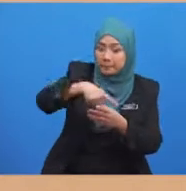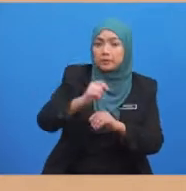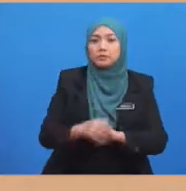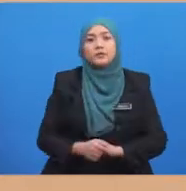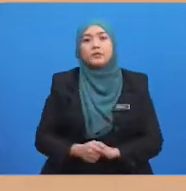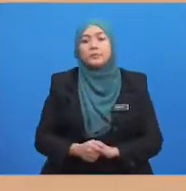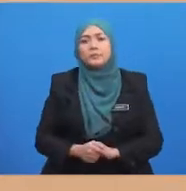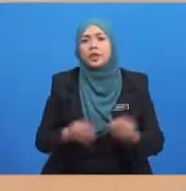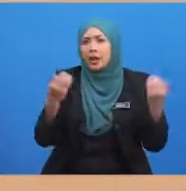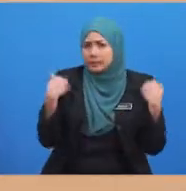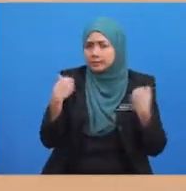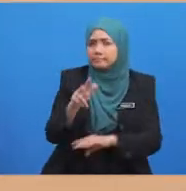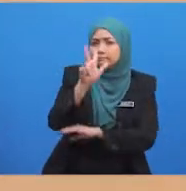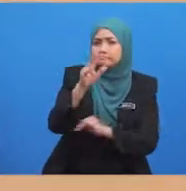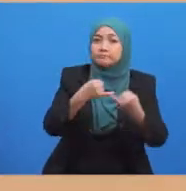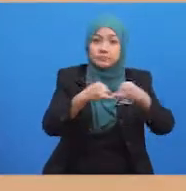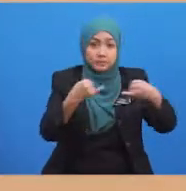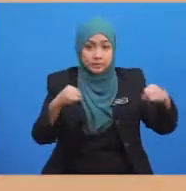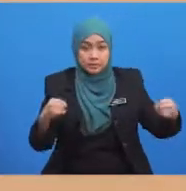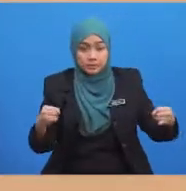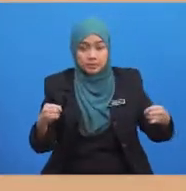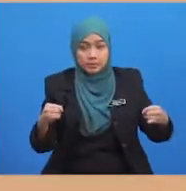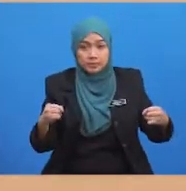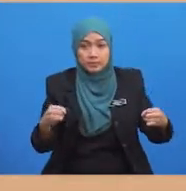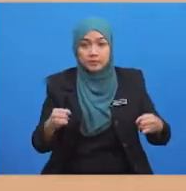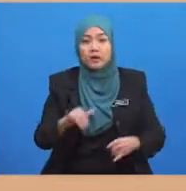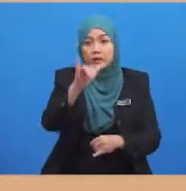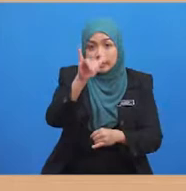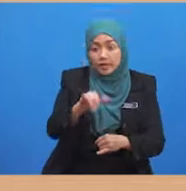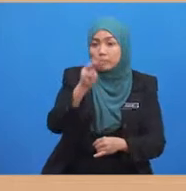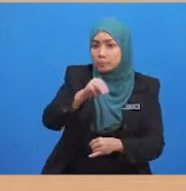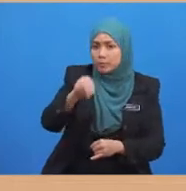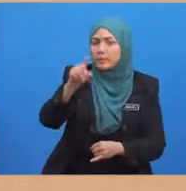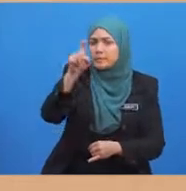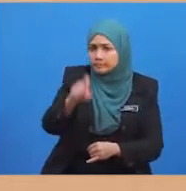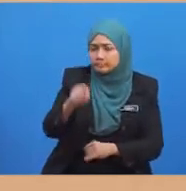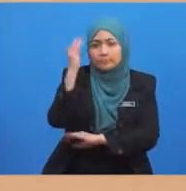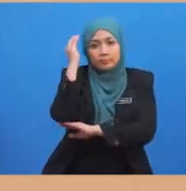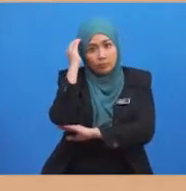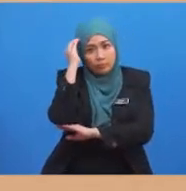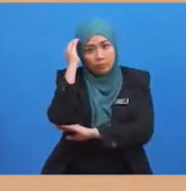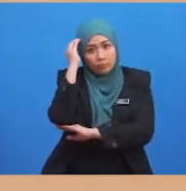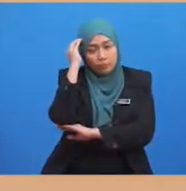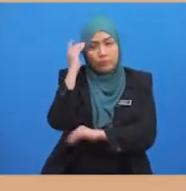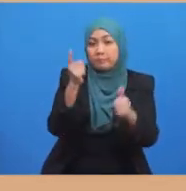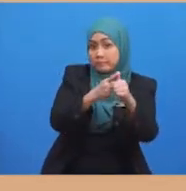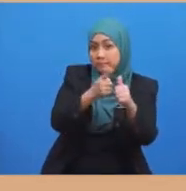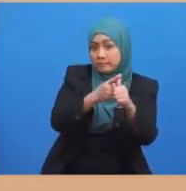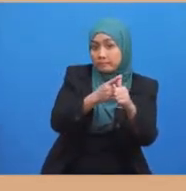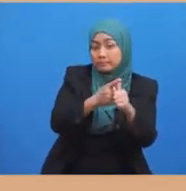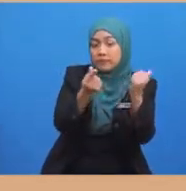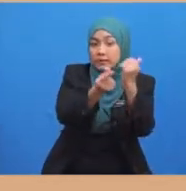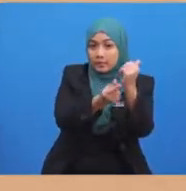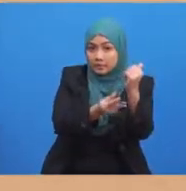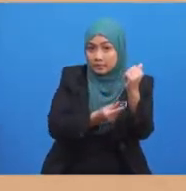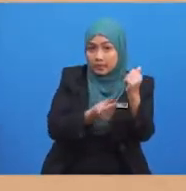Terdapat tiga jenis polimer yang perlu murid-murid tahu, iaitu getah